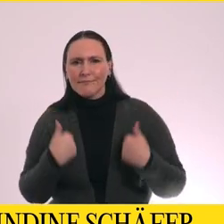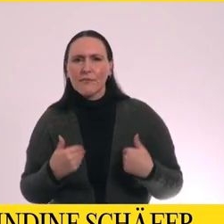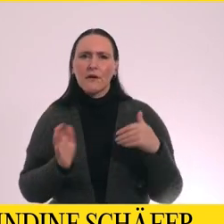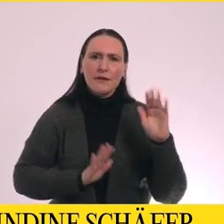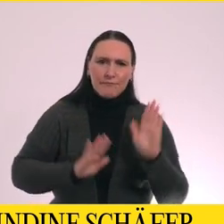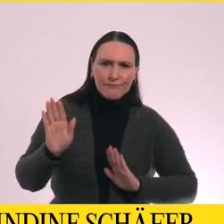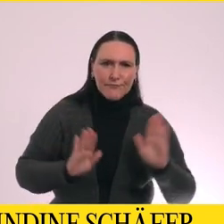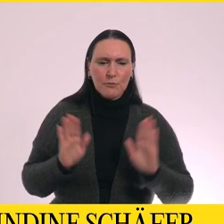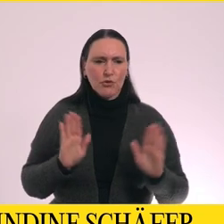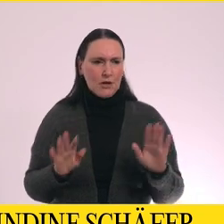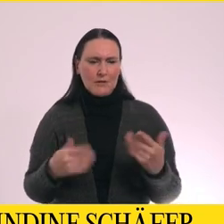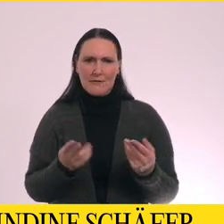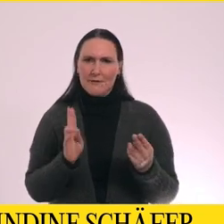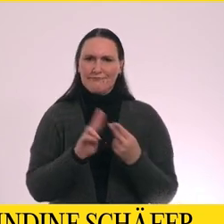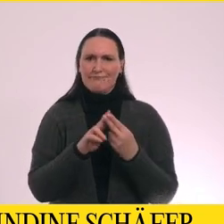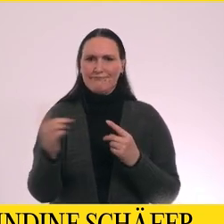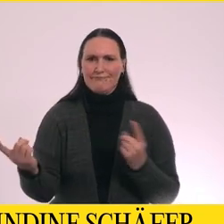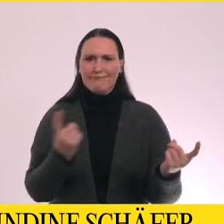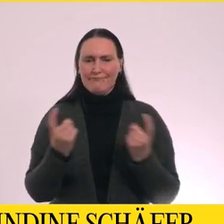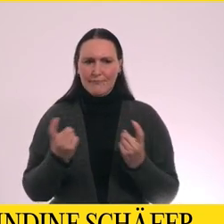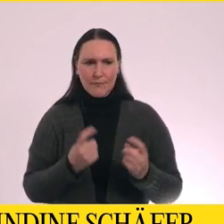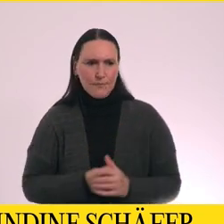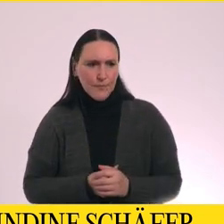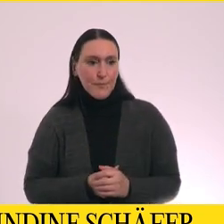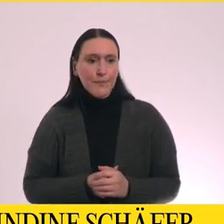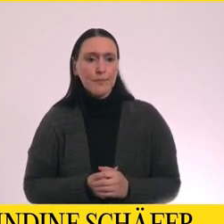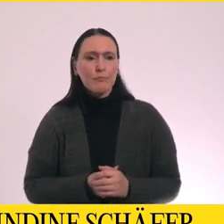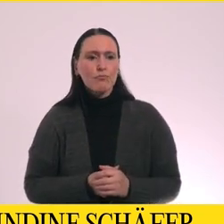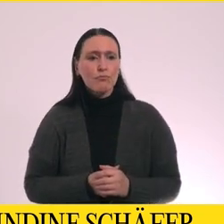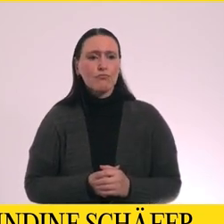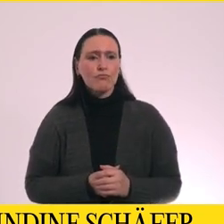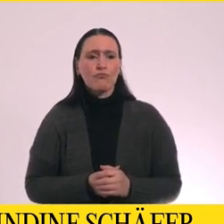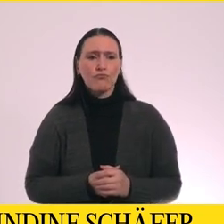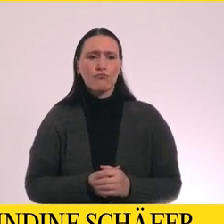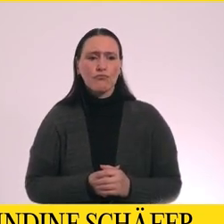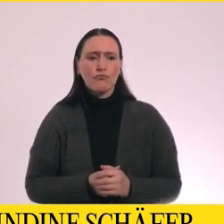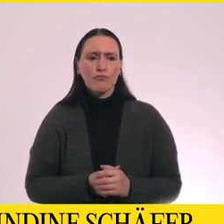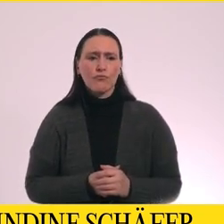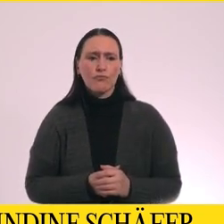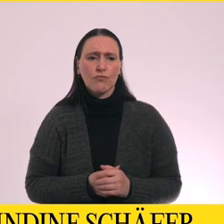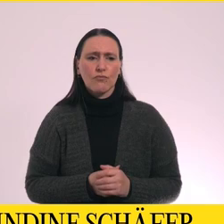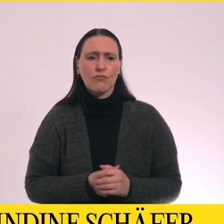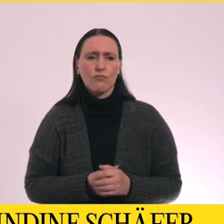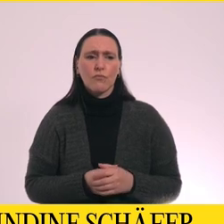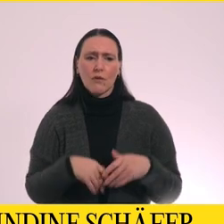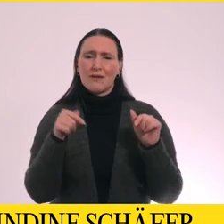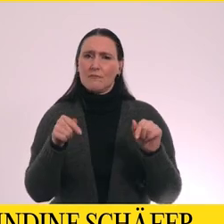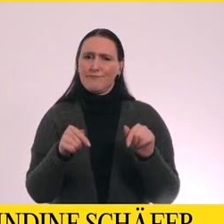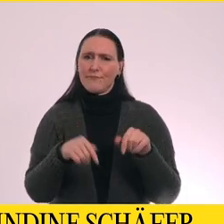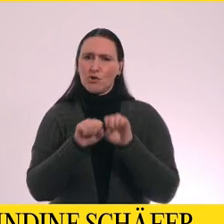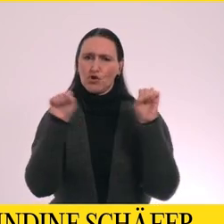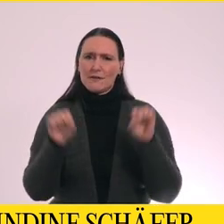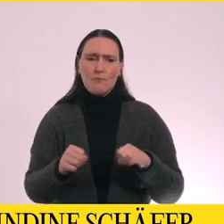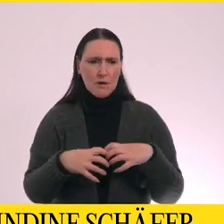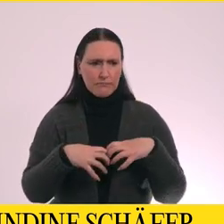møde. Og jeg håber meget, og jeg synes også, jeg oplever det, at det etablerede system er